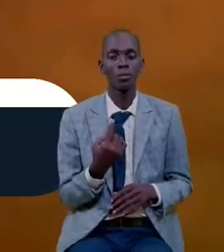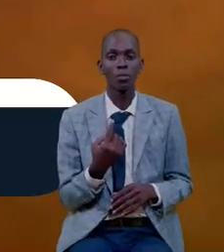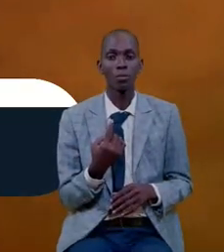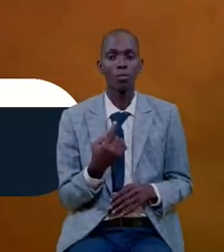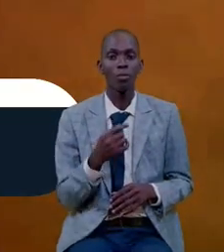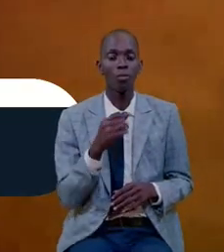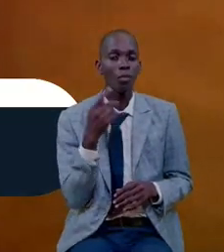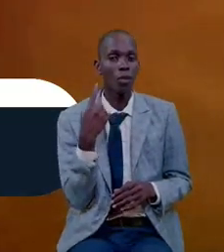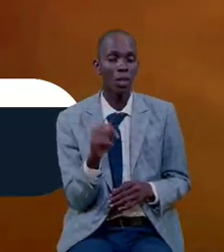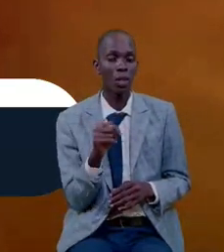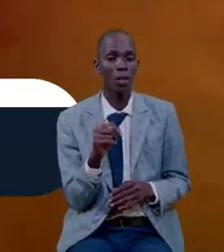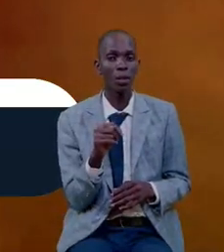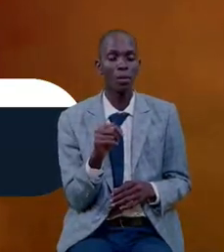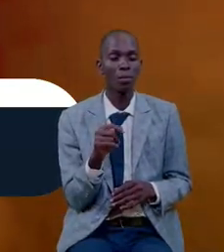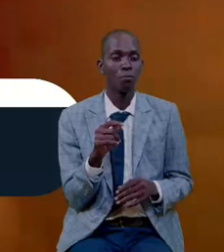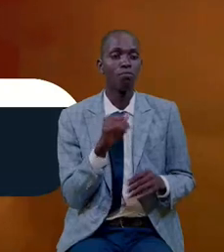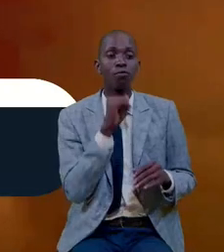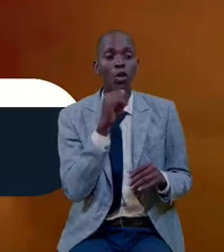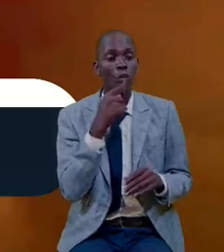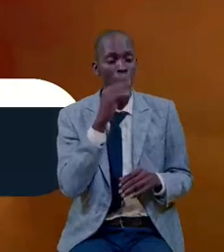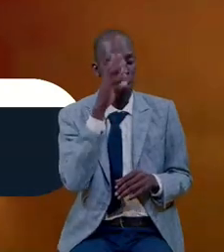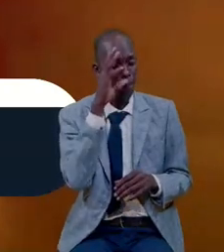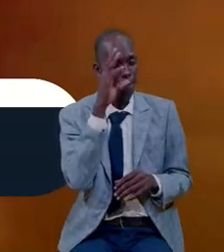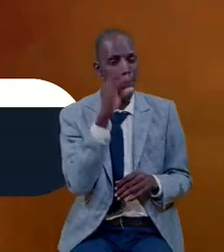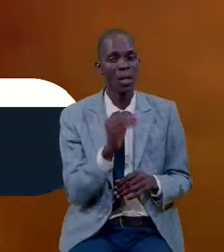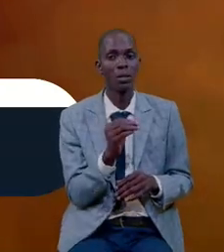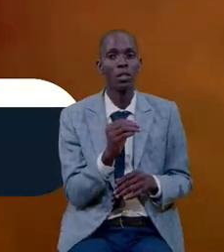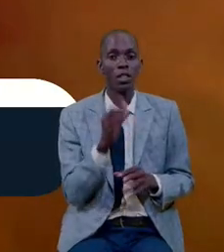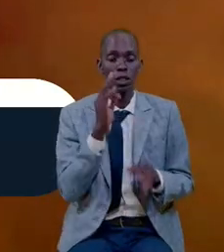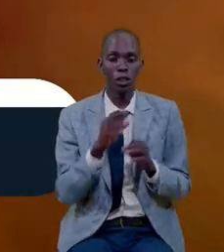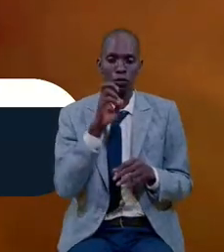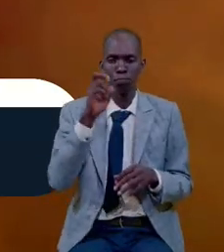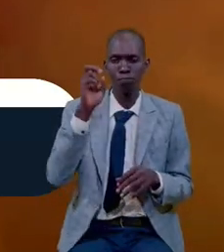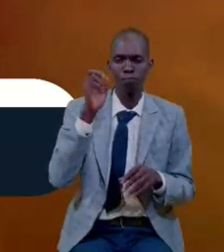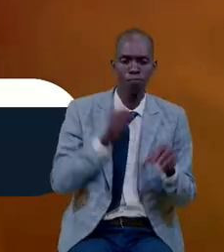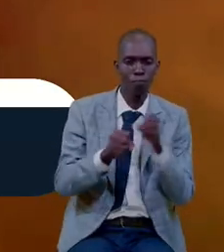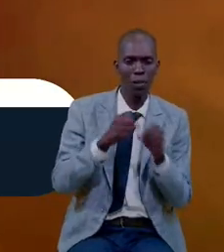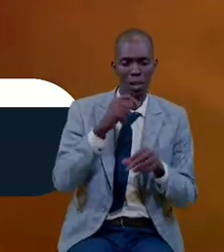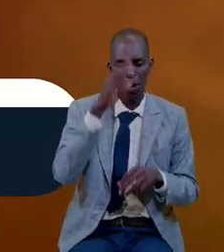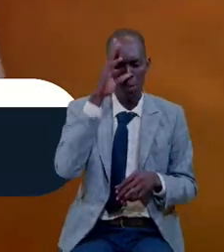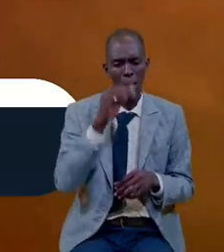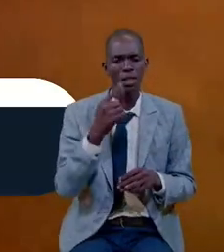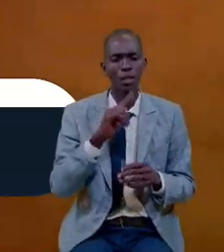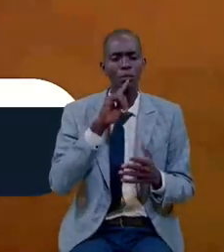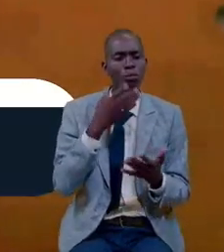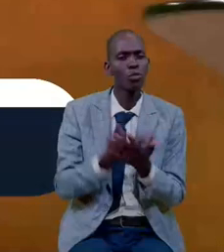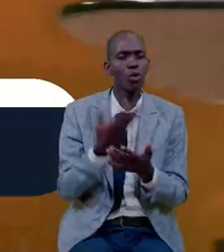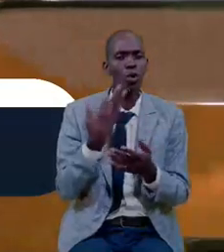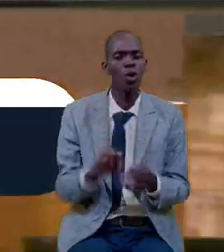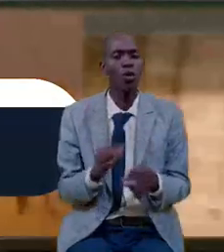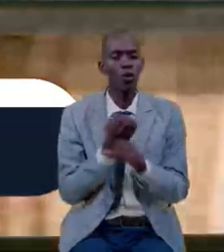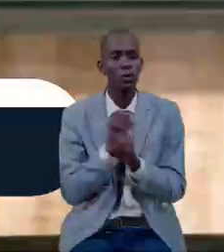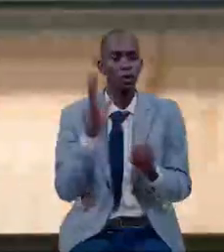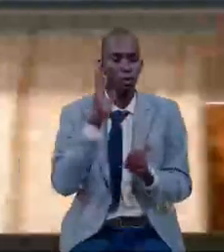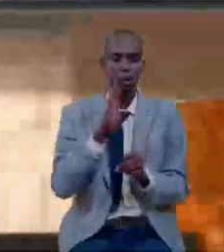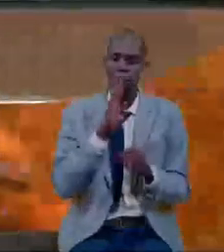là. Le fruit de salut sera évident. Poussez l'homme là. Le fruit de salut sera